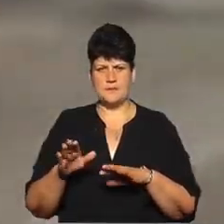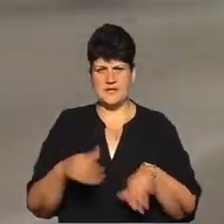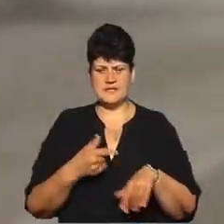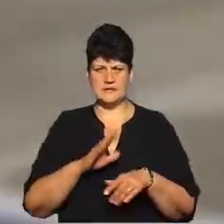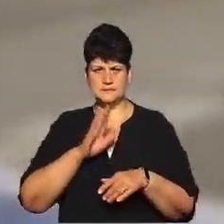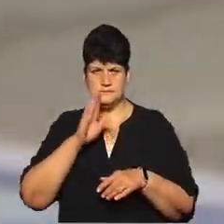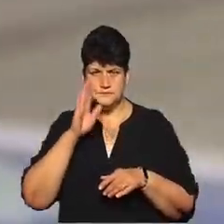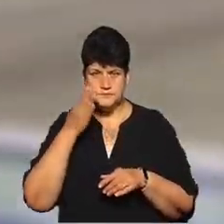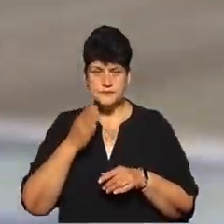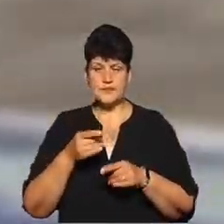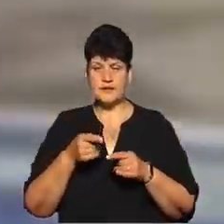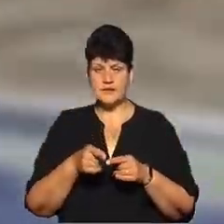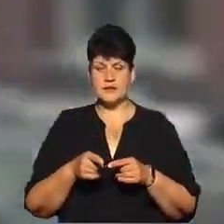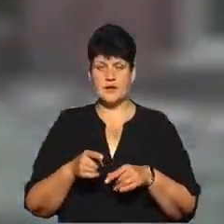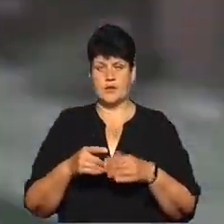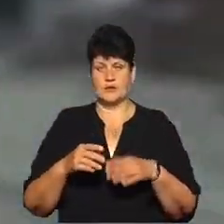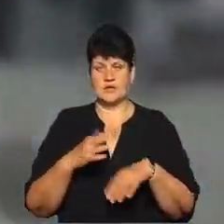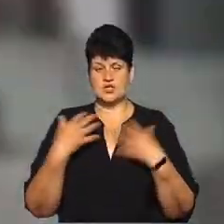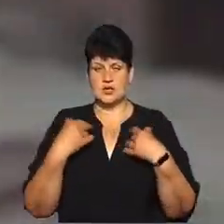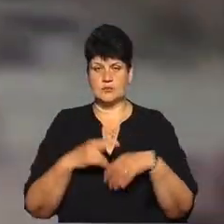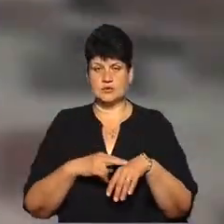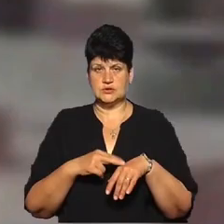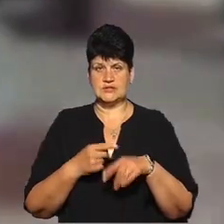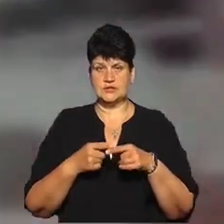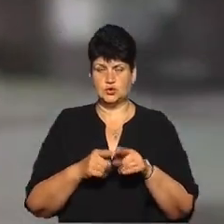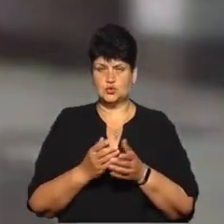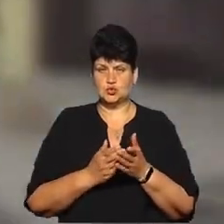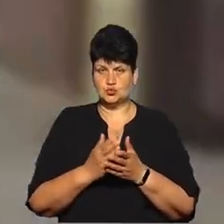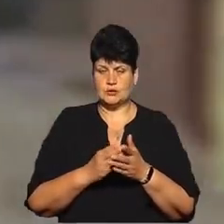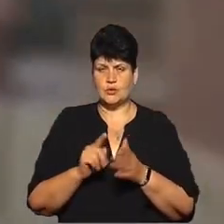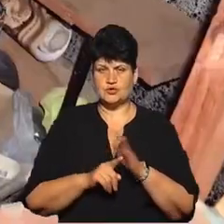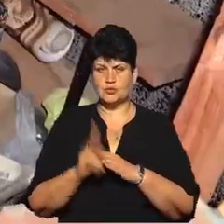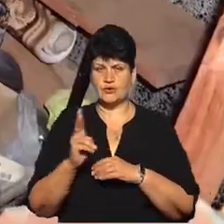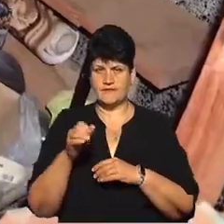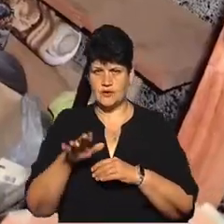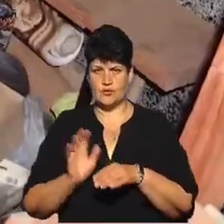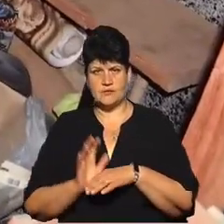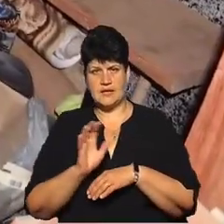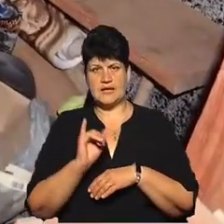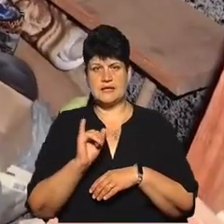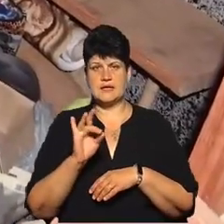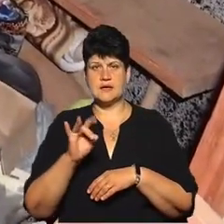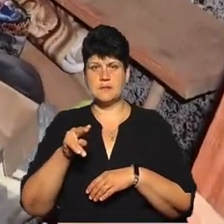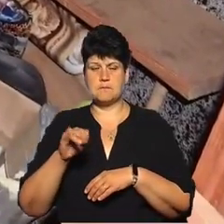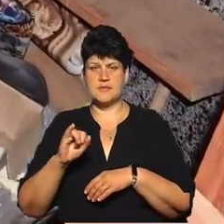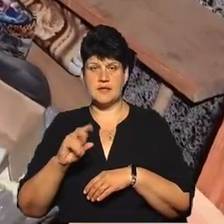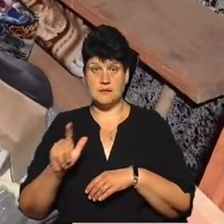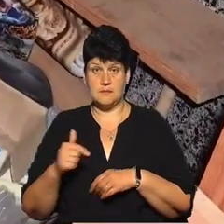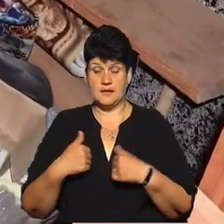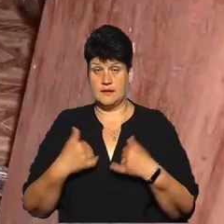Нацполіції Тернопільщини, розповідає, на початку квітня його у складі загону відправили в Ірпінь. Більше мене вразило